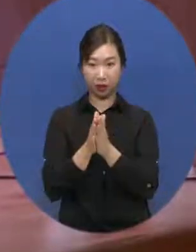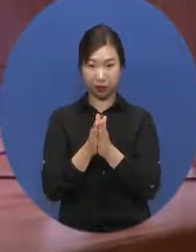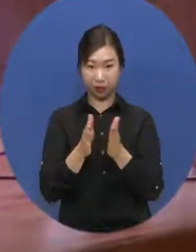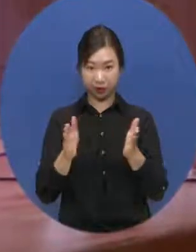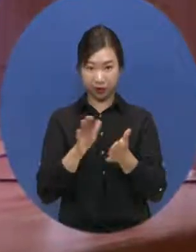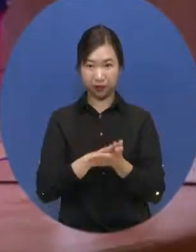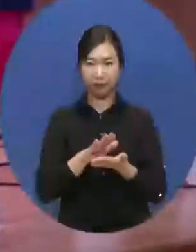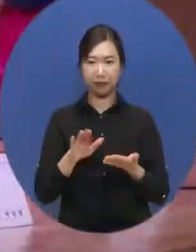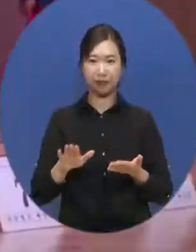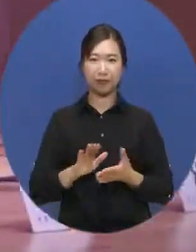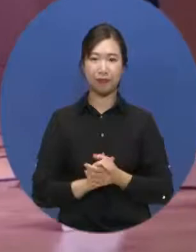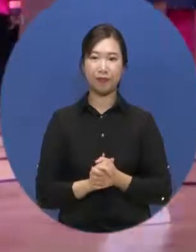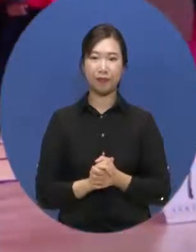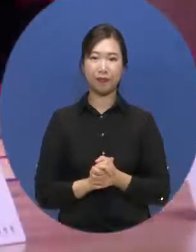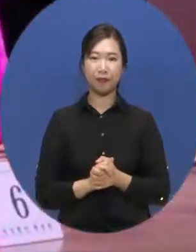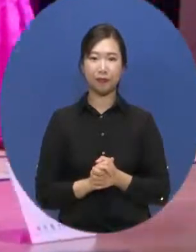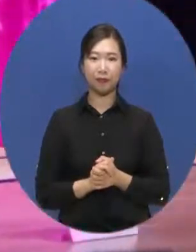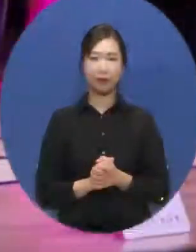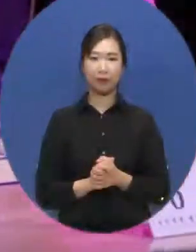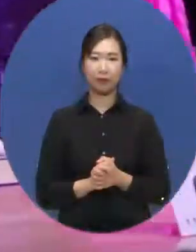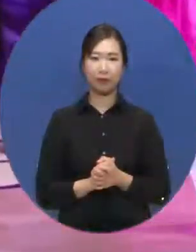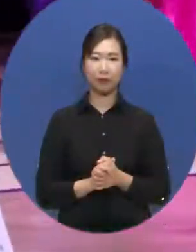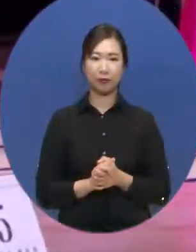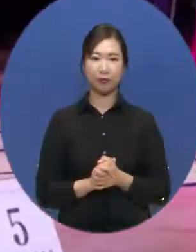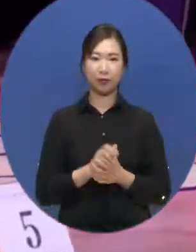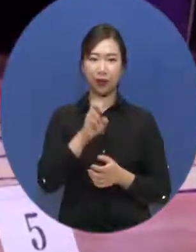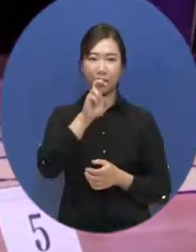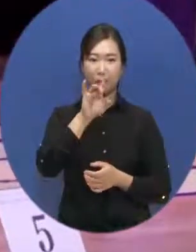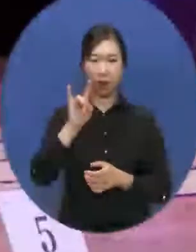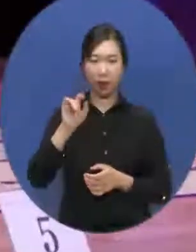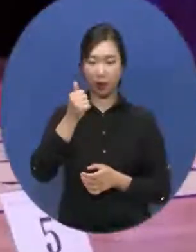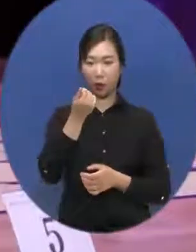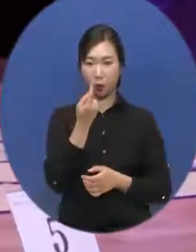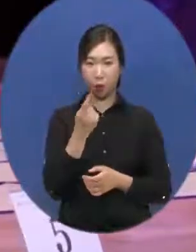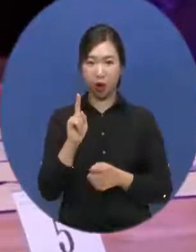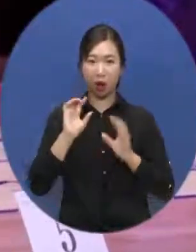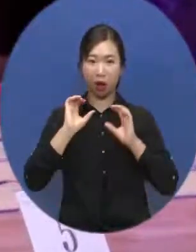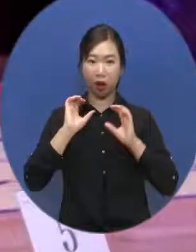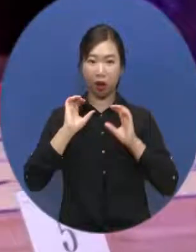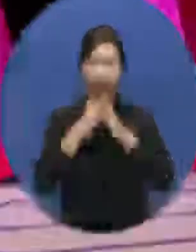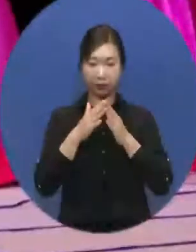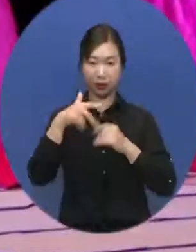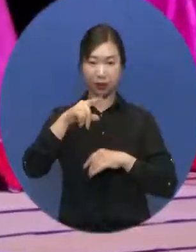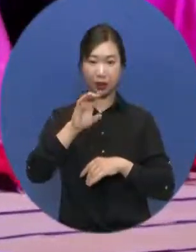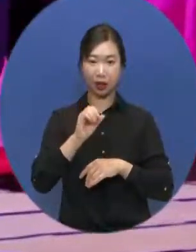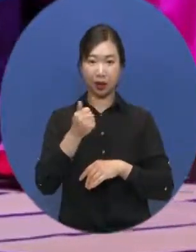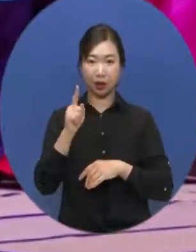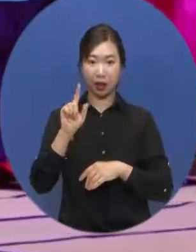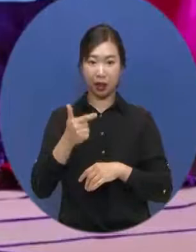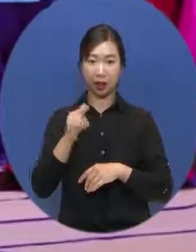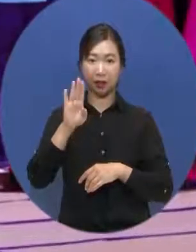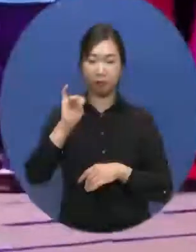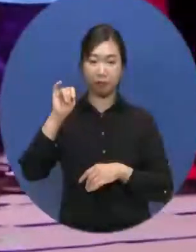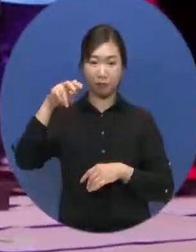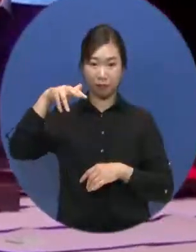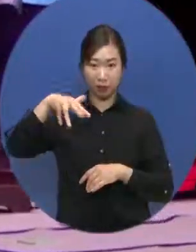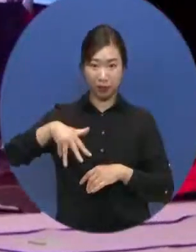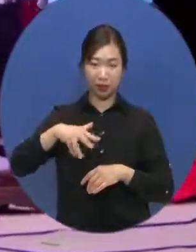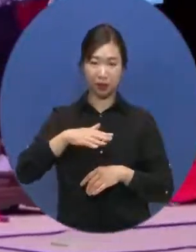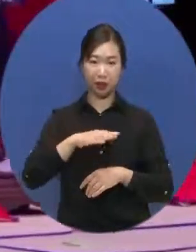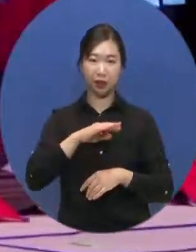네, 그리고 매화 딩동댕 어린이집 예, 장한빛 어린이 6번입니다. 아직 안 된 거 아니에요.